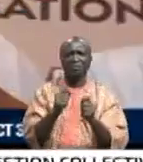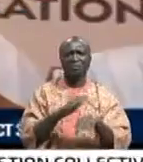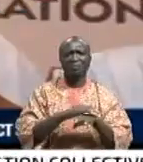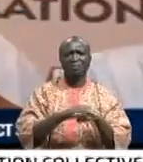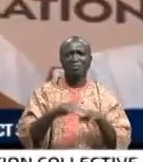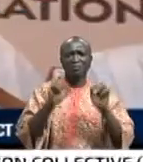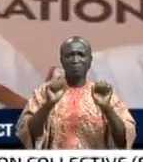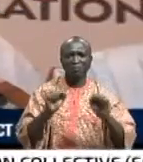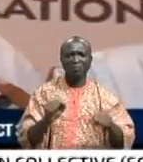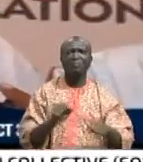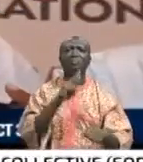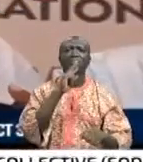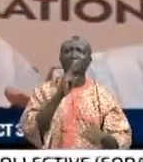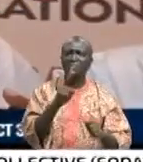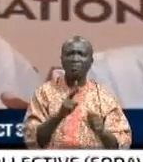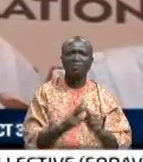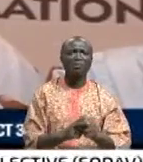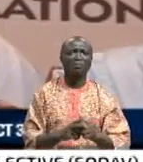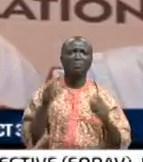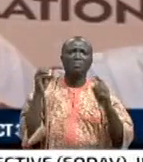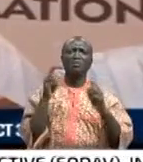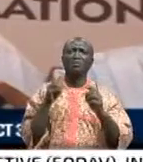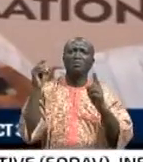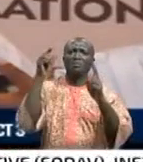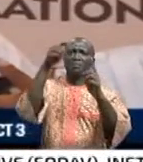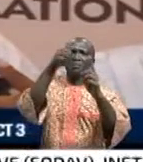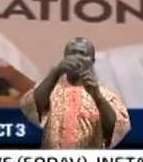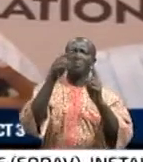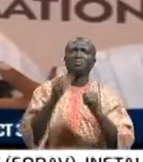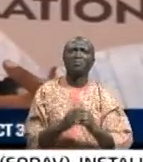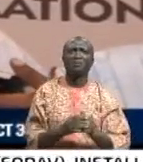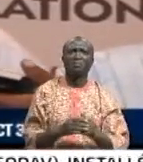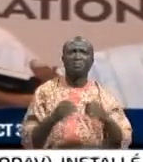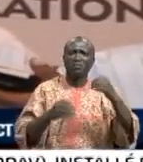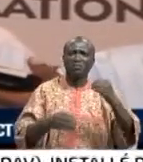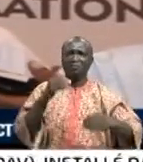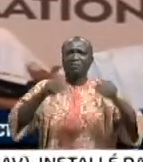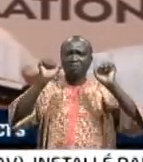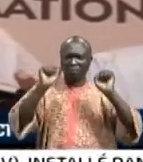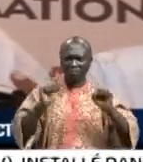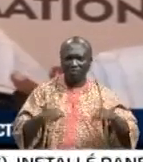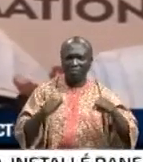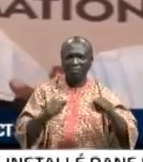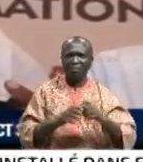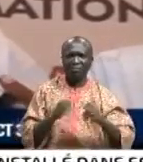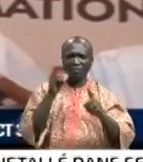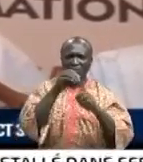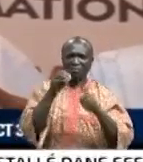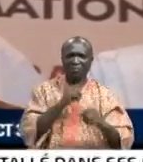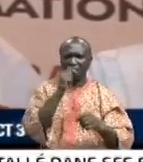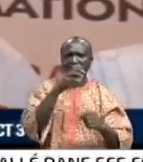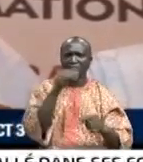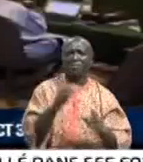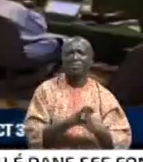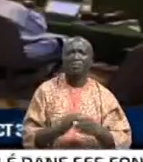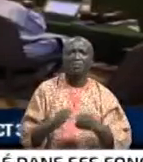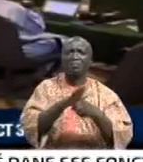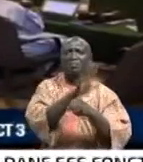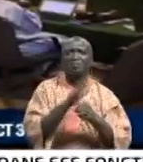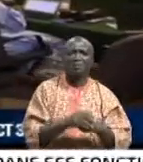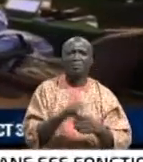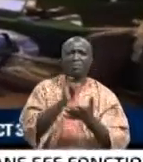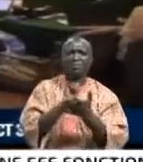peuvent réellement atteindre l'objectif si les capacités des exécutifs nous connaissons pas renforcés cette